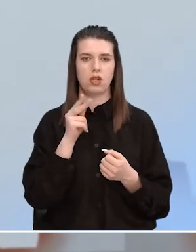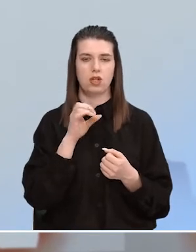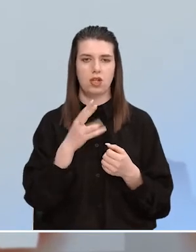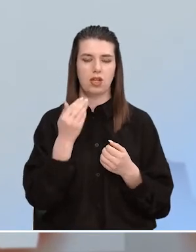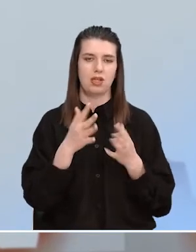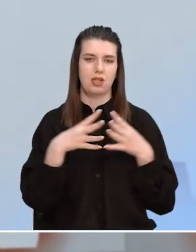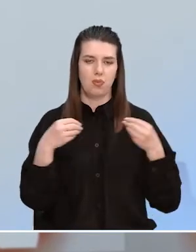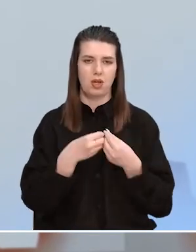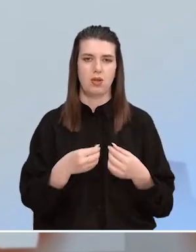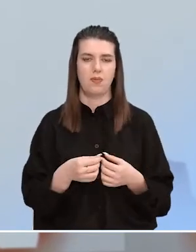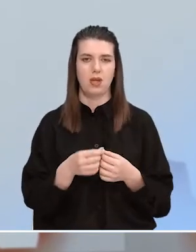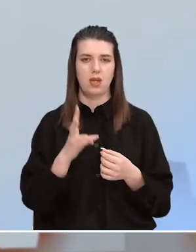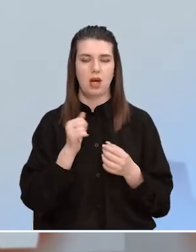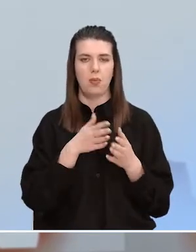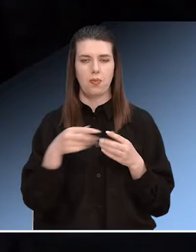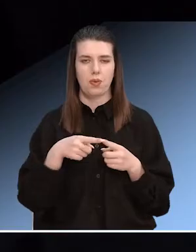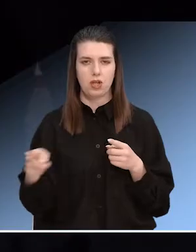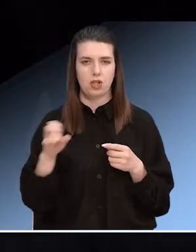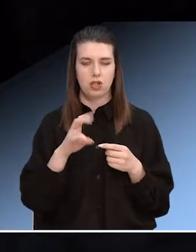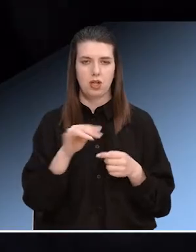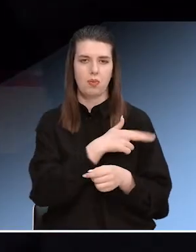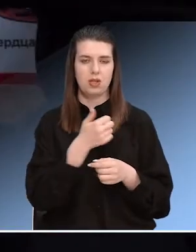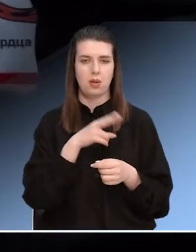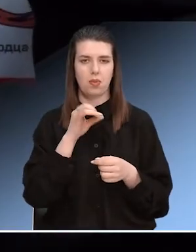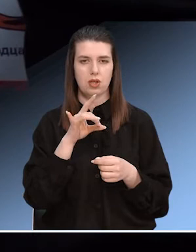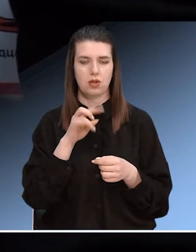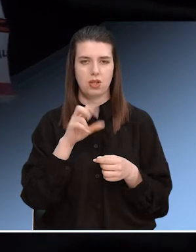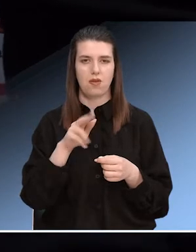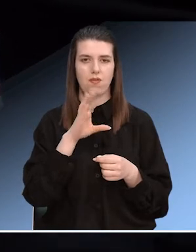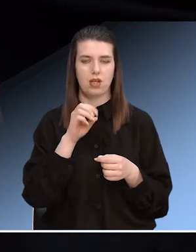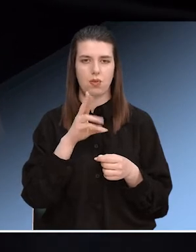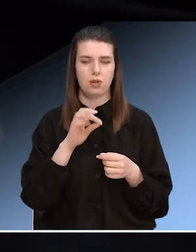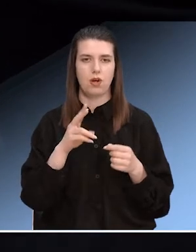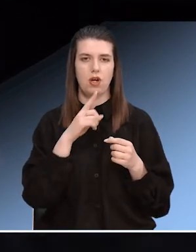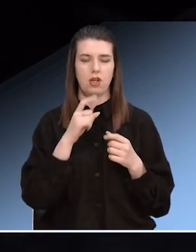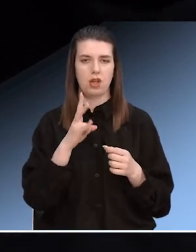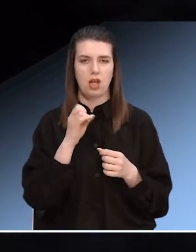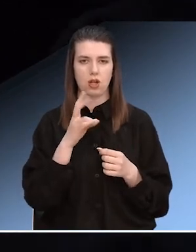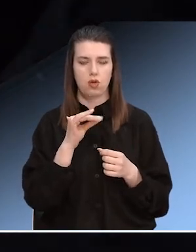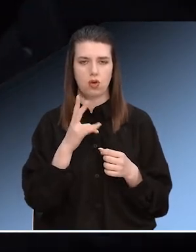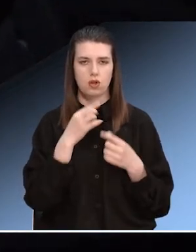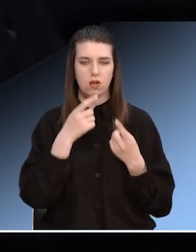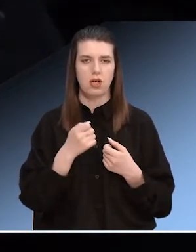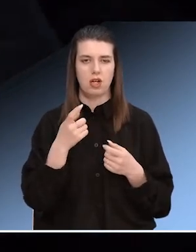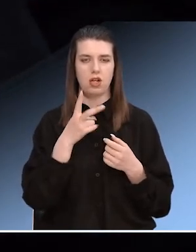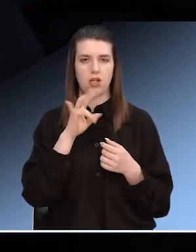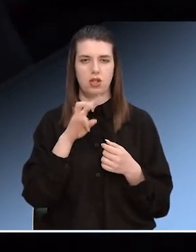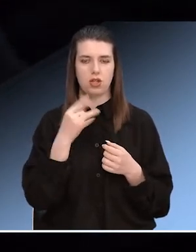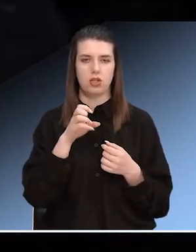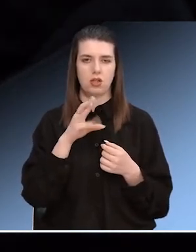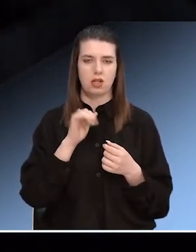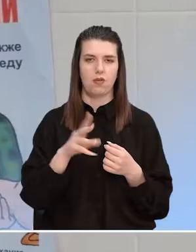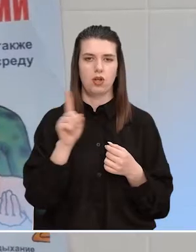военнослужащих а также членов их семей на протяжении многих лет медицинский персонал ведомства надежно стоит на страже здоровья